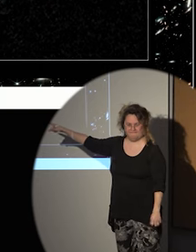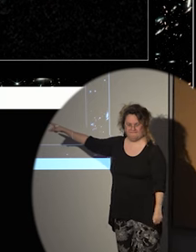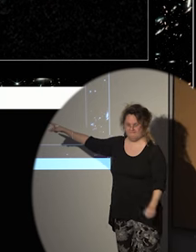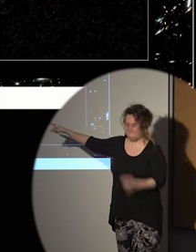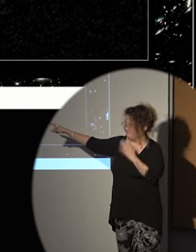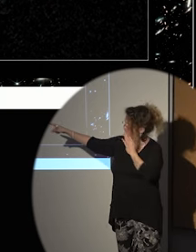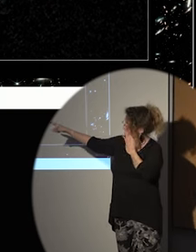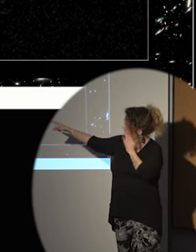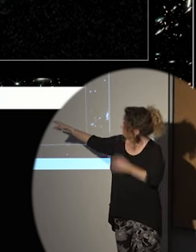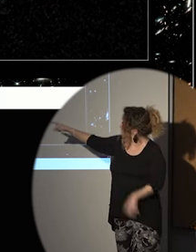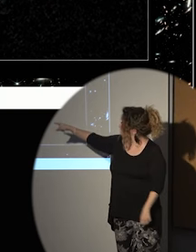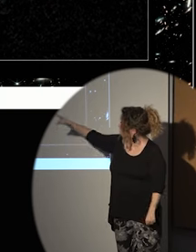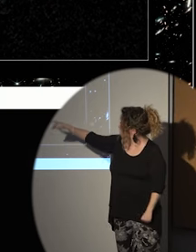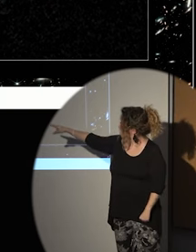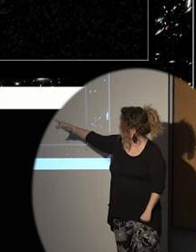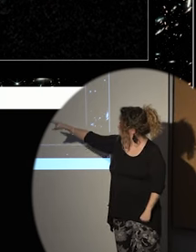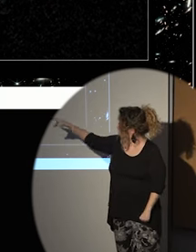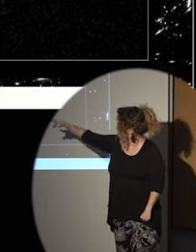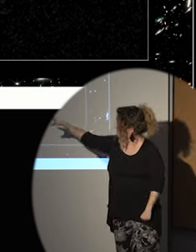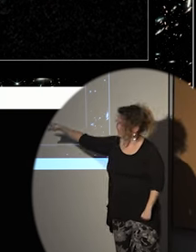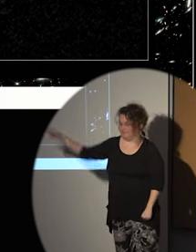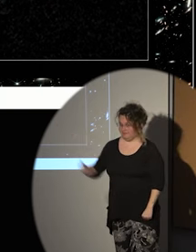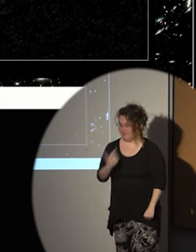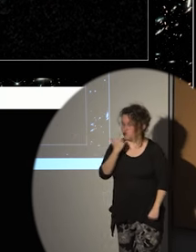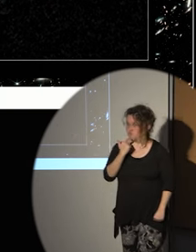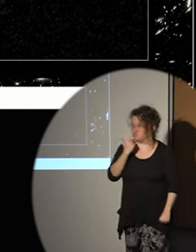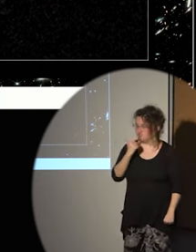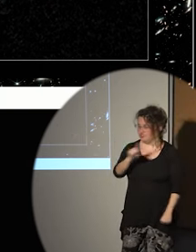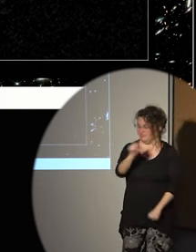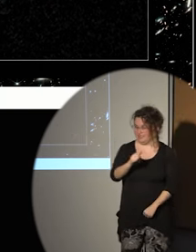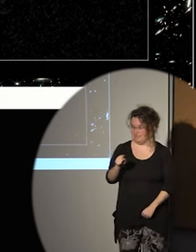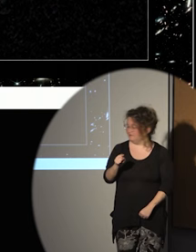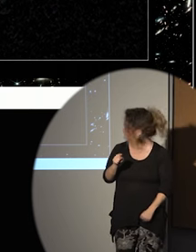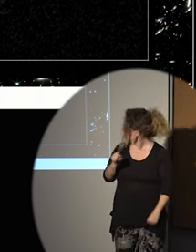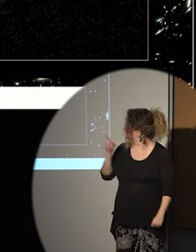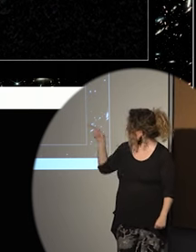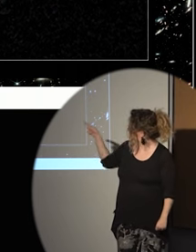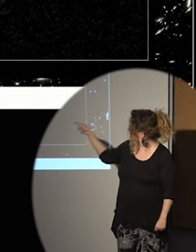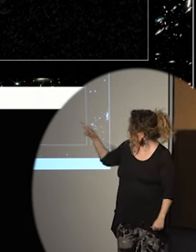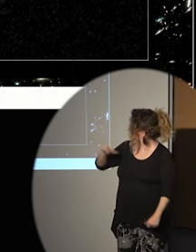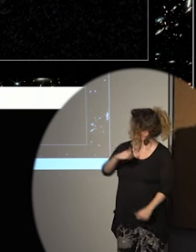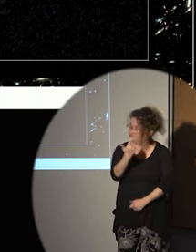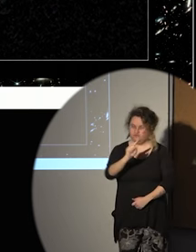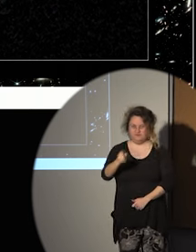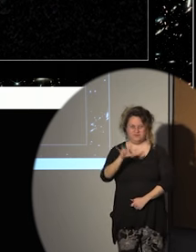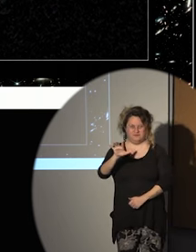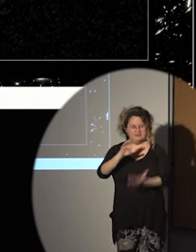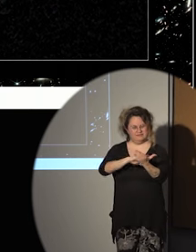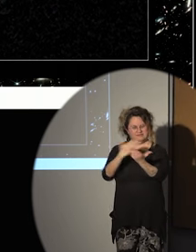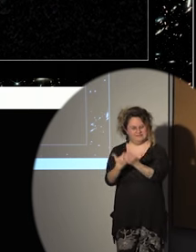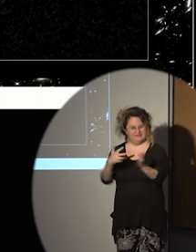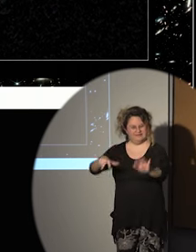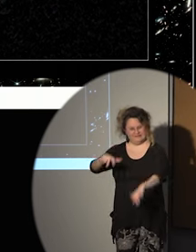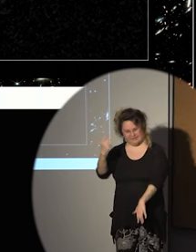Cette galaxie, elle a un décalage spectral de 12,5, ça veut dire qu'elle a émis sa lumière il y a 13,3 milliards d'années pour un univers qui a